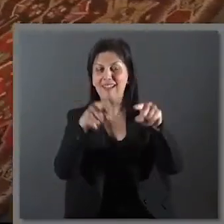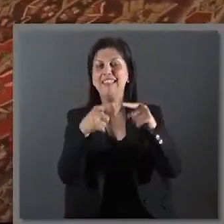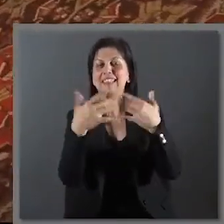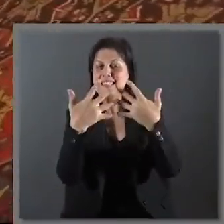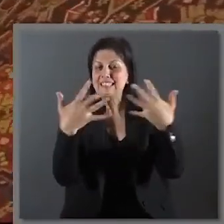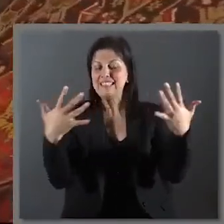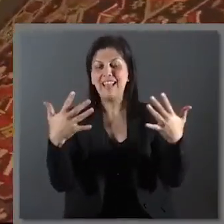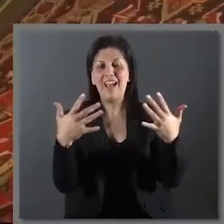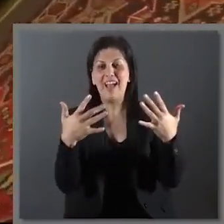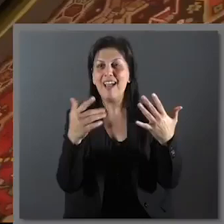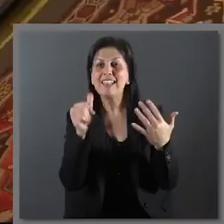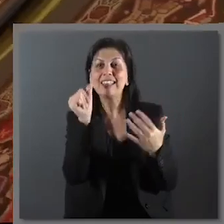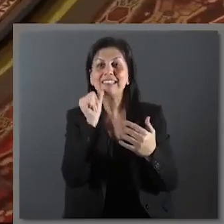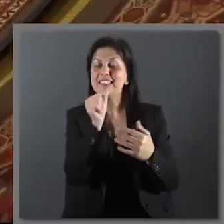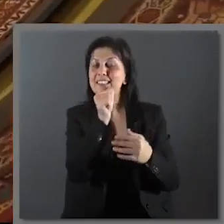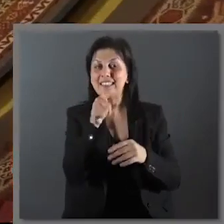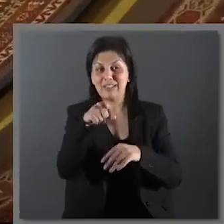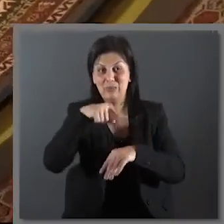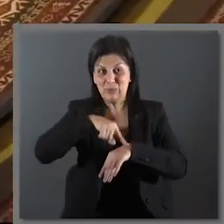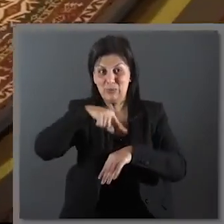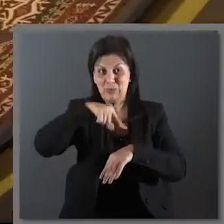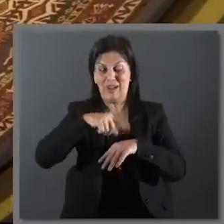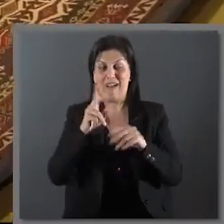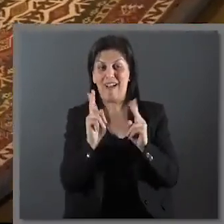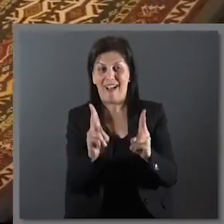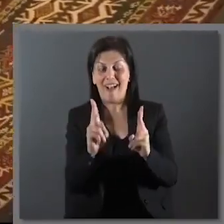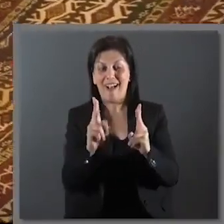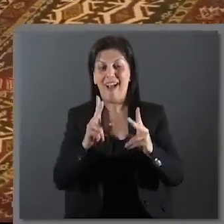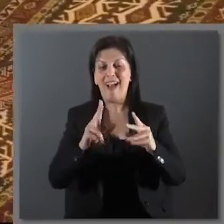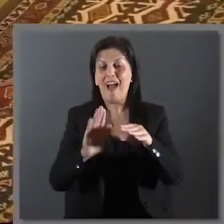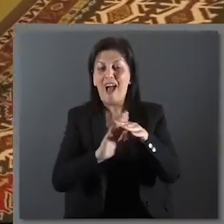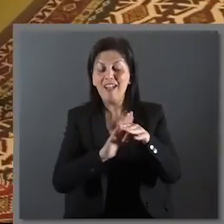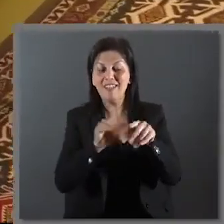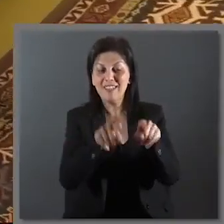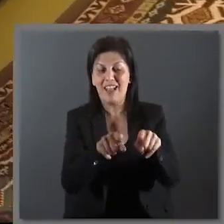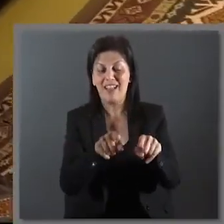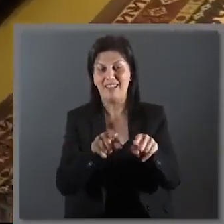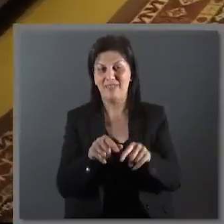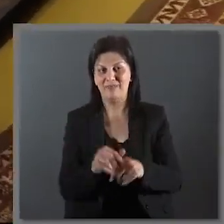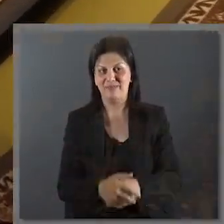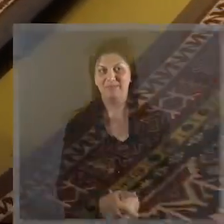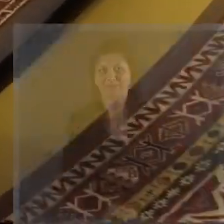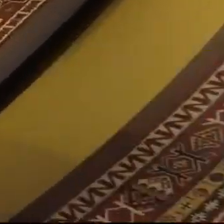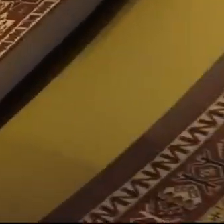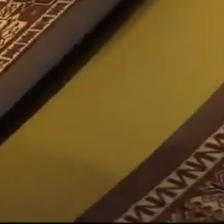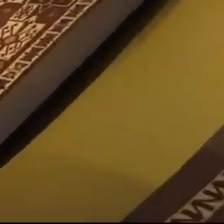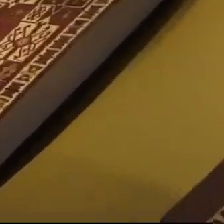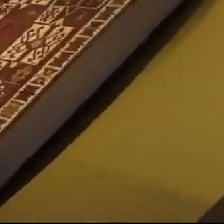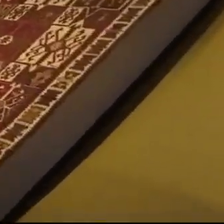dünyasına səyahət etməyə və özünüzü sonsuz, sehirli xalçada hiss etməyə dəvət edirik.